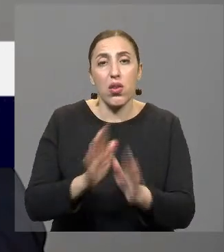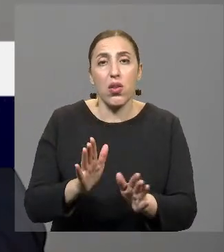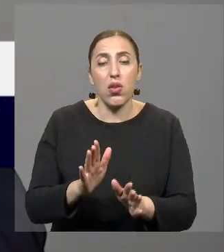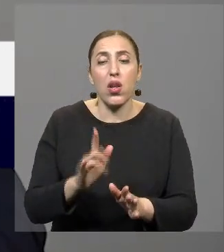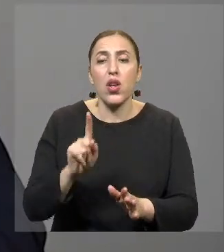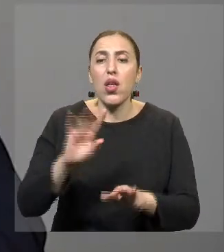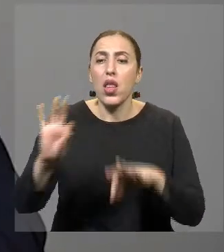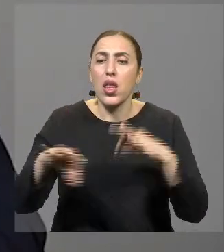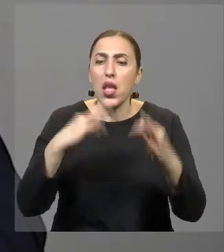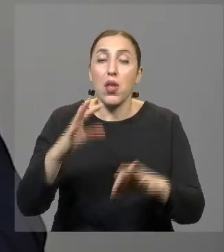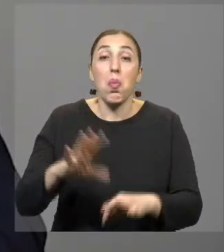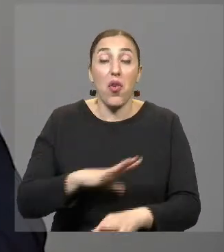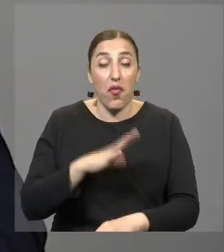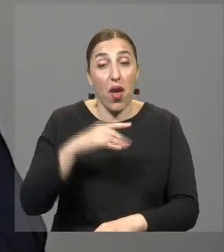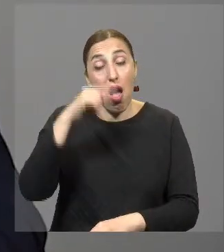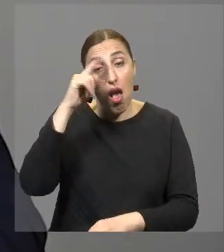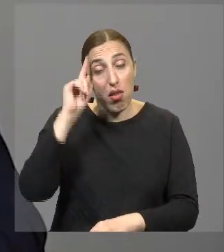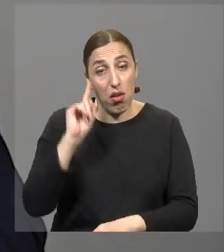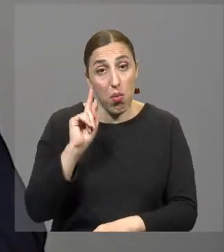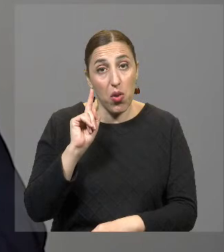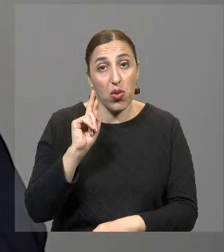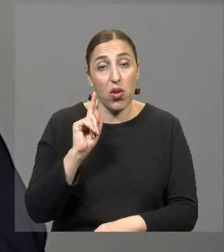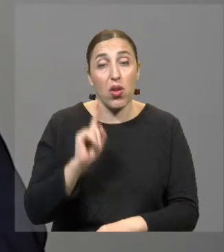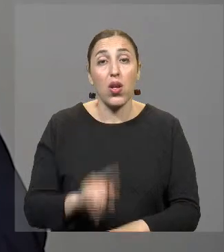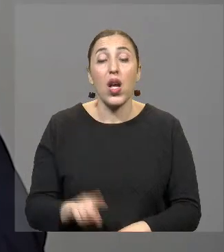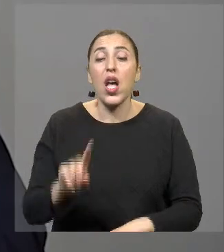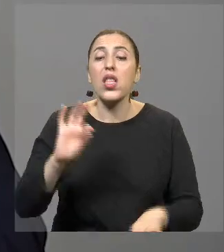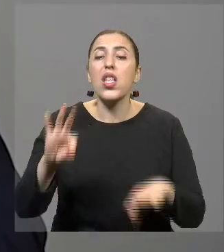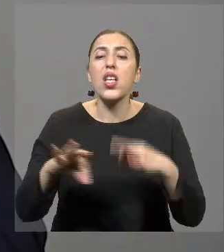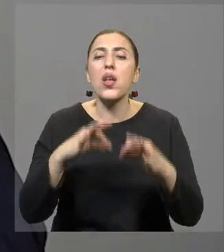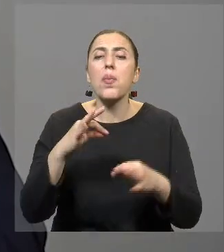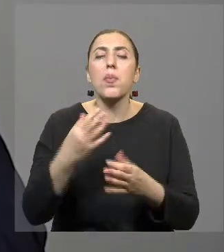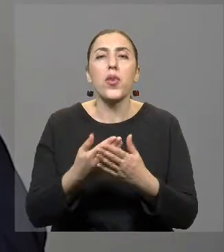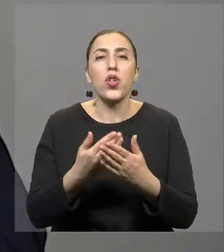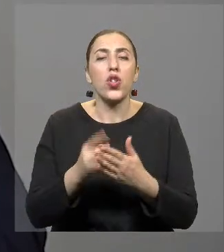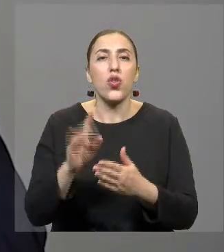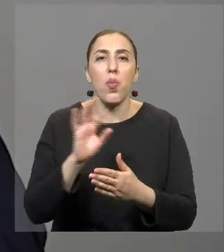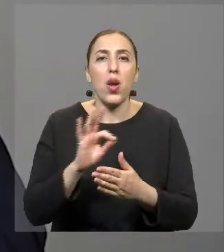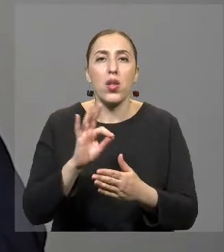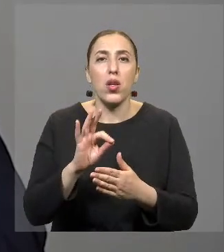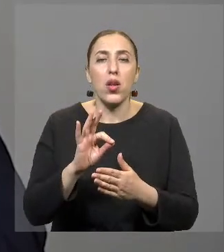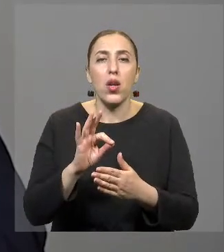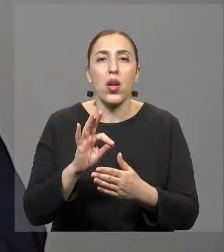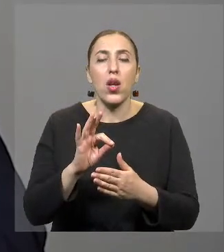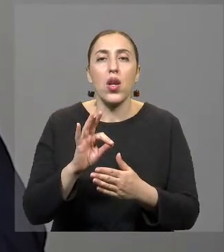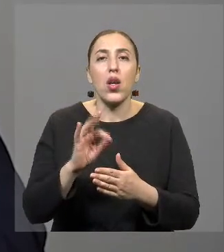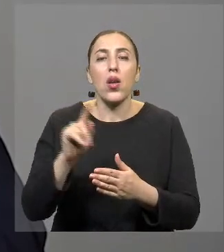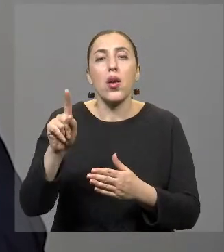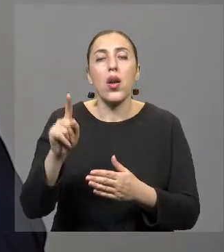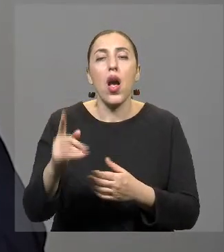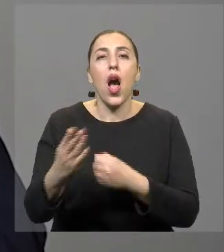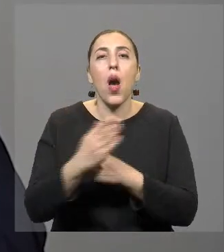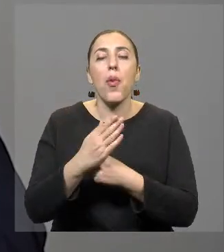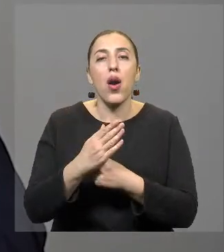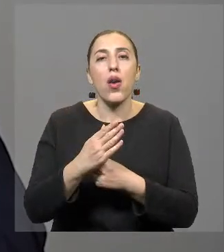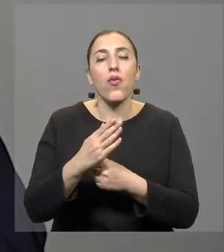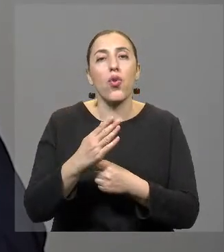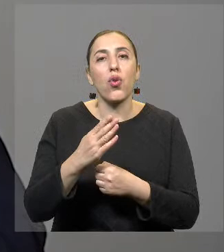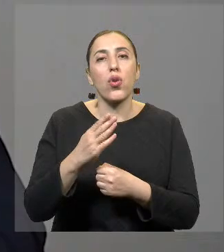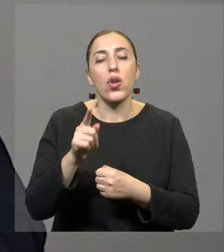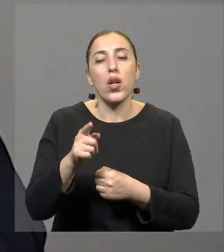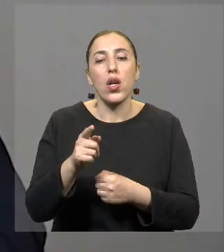ուրծի մատումը, որը հրաման տվեց գրակ բացել հակարակորդի վրա նրա